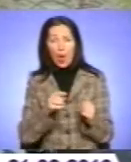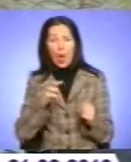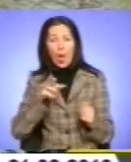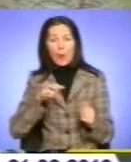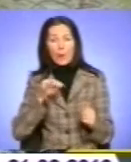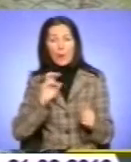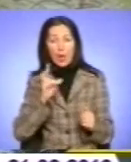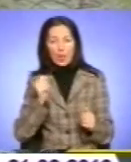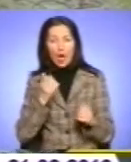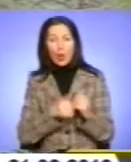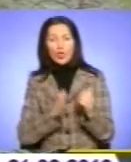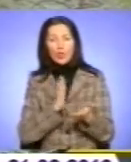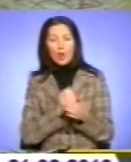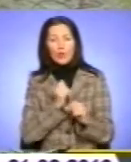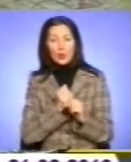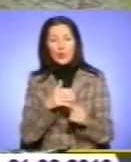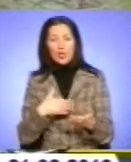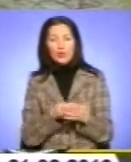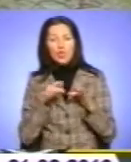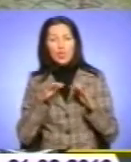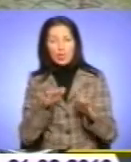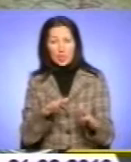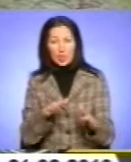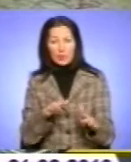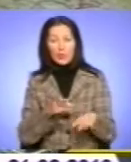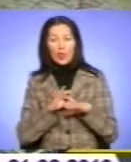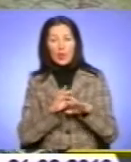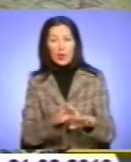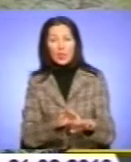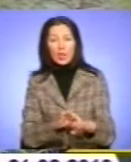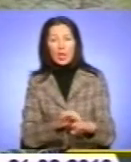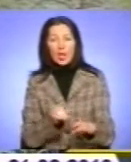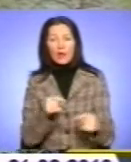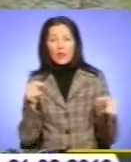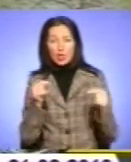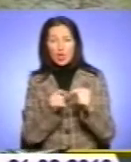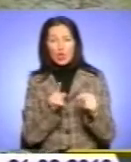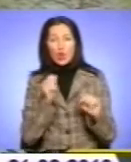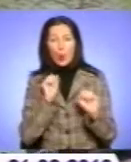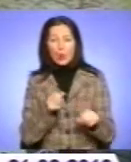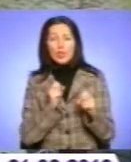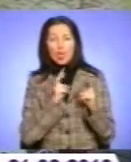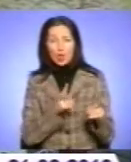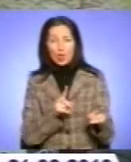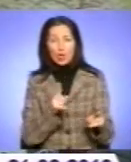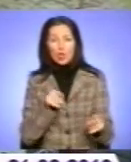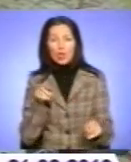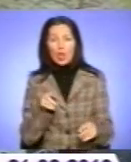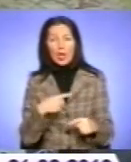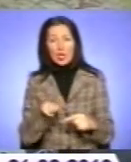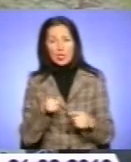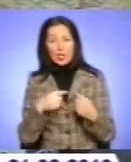дії на місцях, довести, привести, визначитися, що це може загрожувати чи по інфраструктурі,